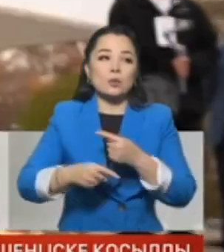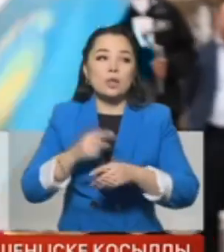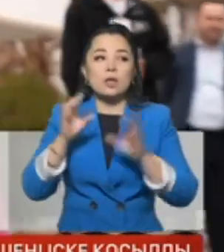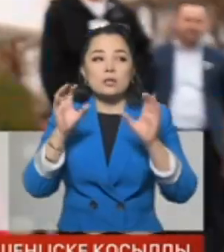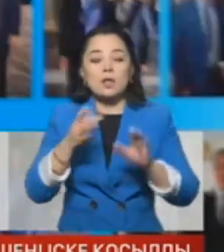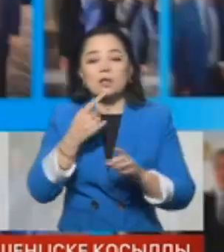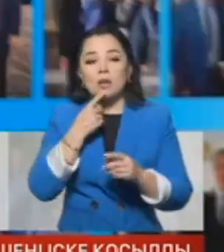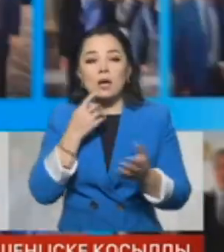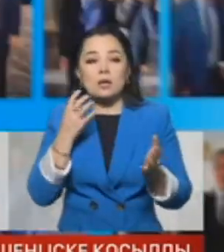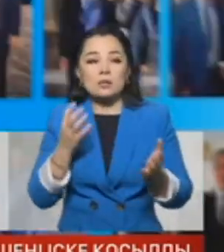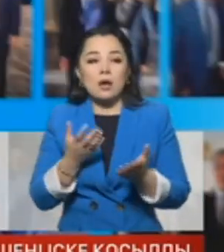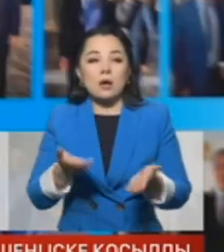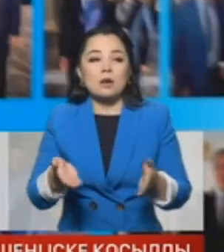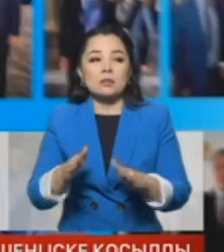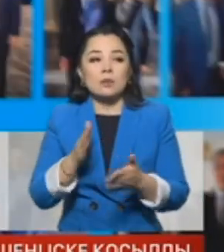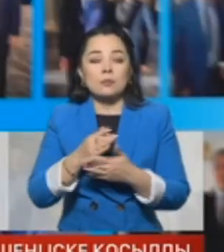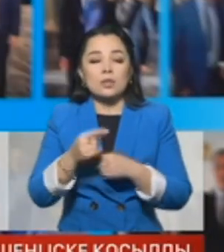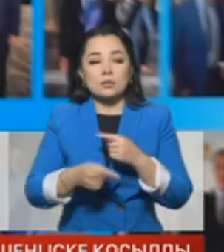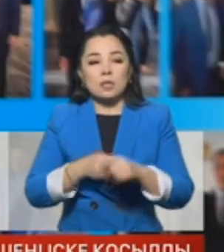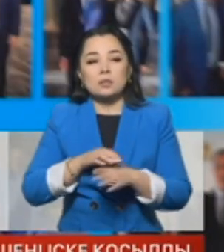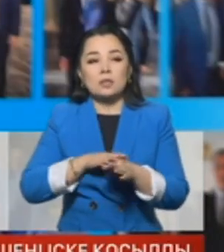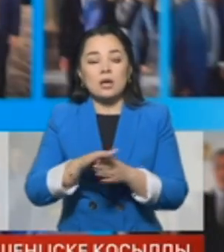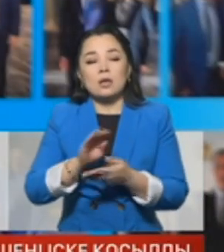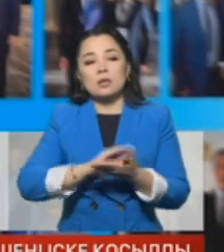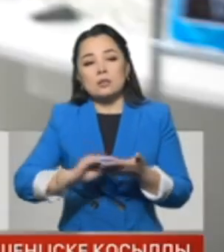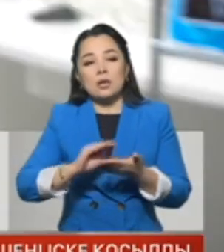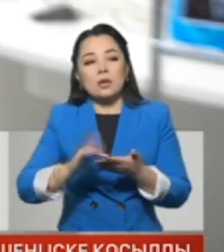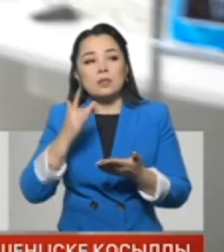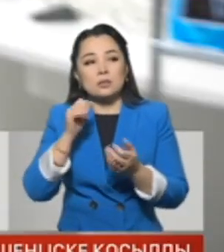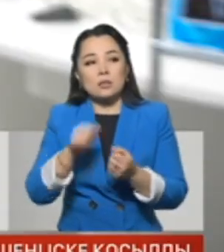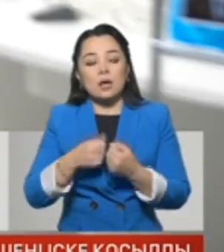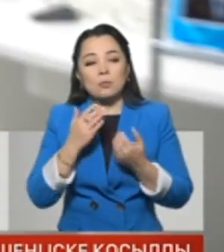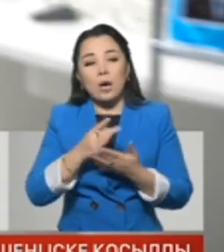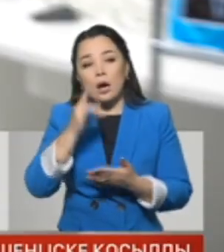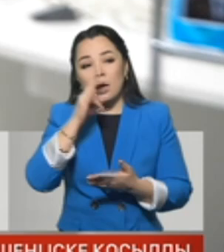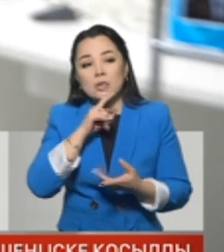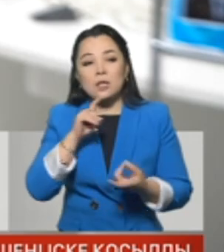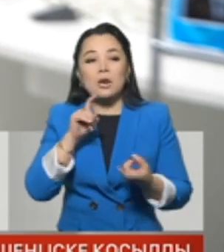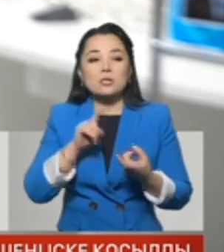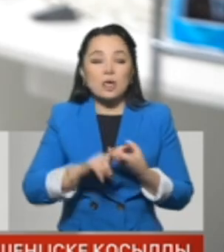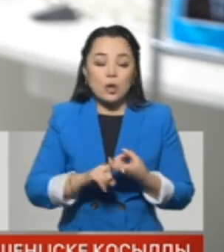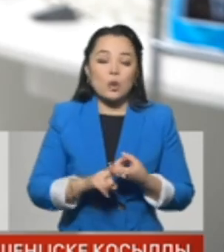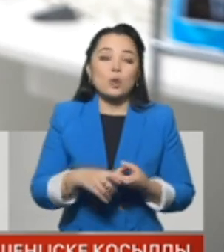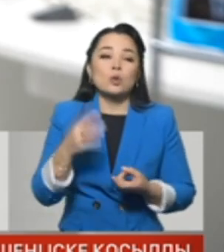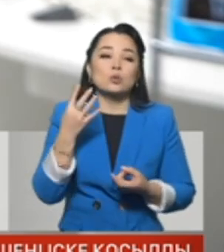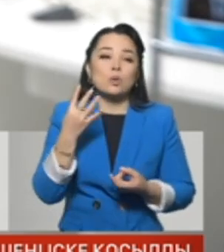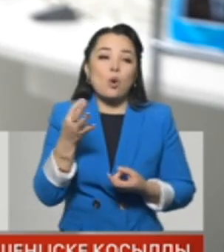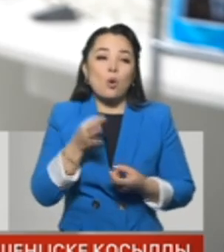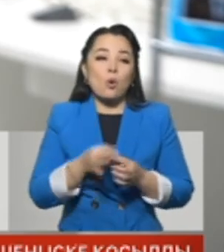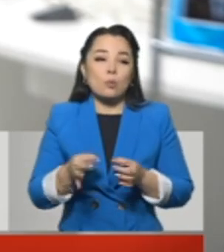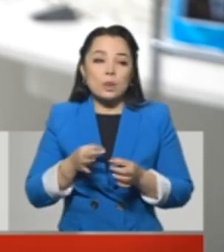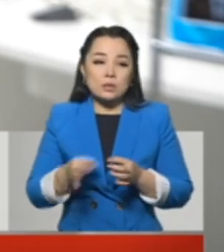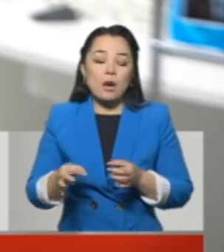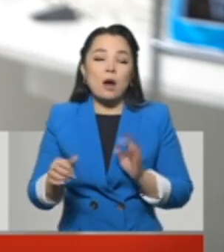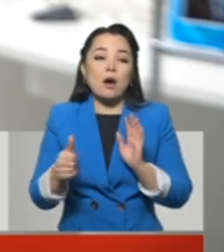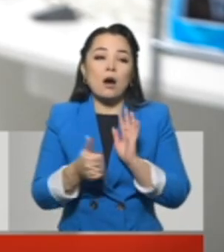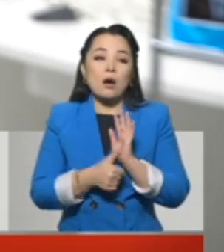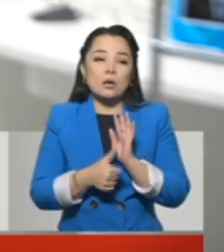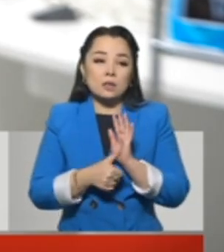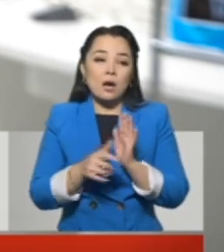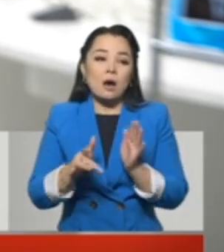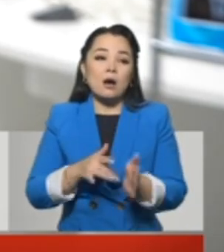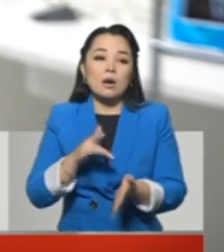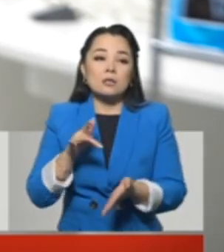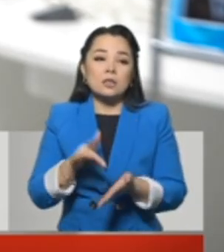мен тілін сақтап, Ахысқа атты басылымында шығарып келеді. Қазақстан бойынша 4 облыста, 6 жаңағы